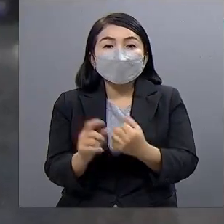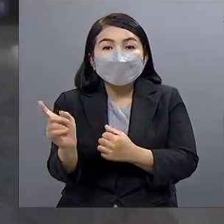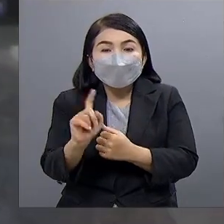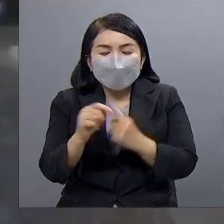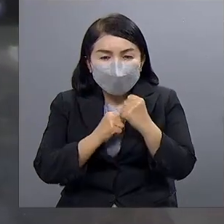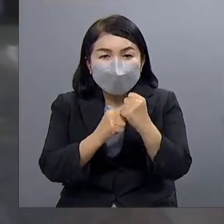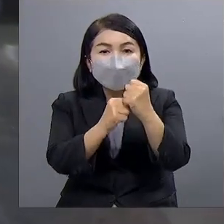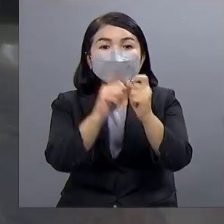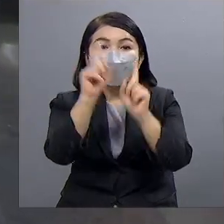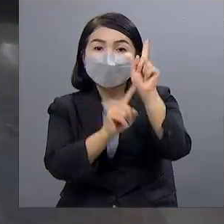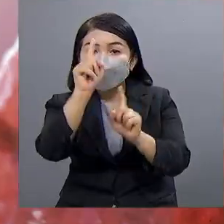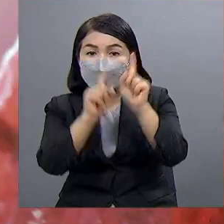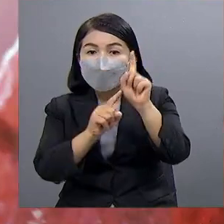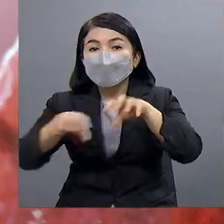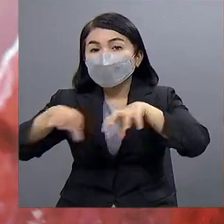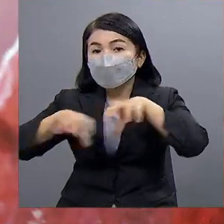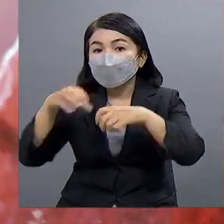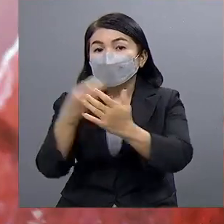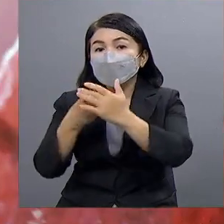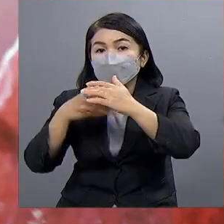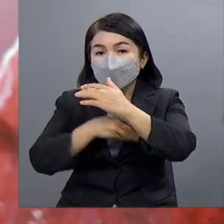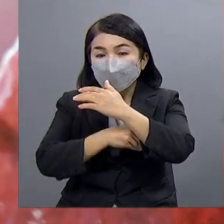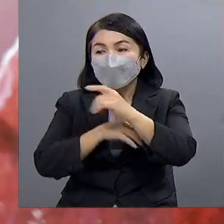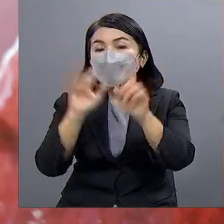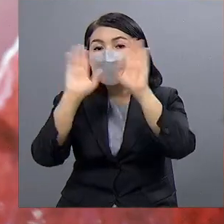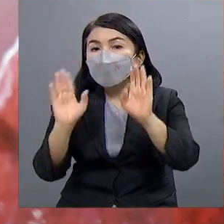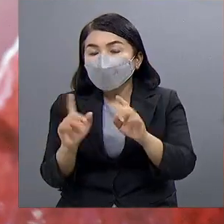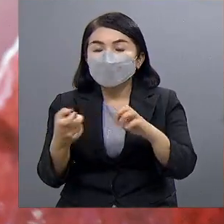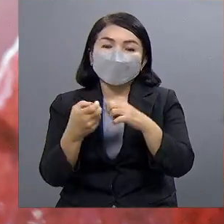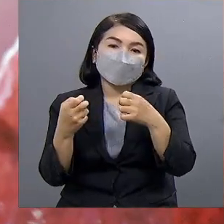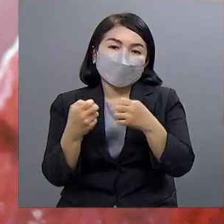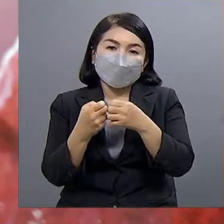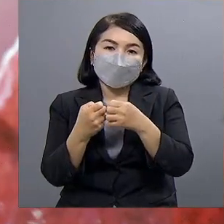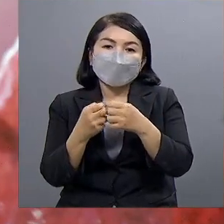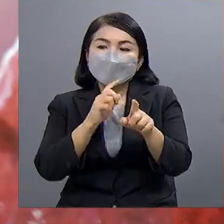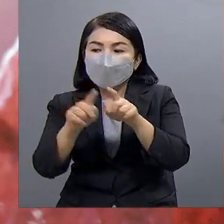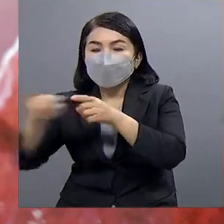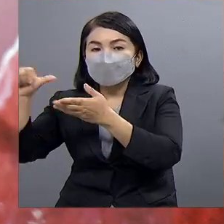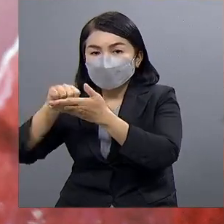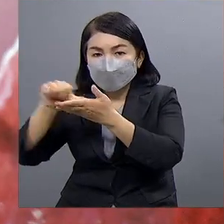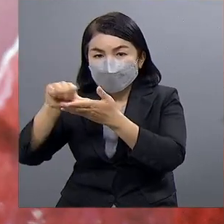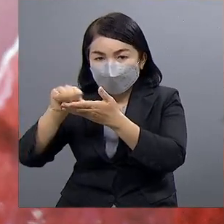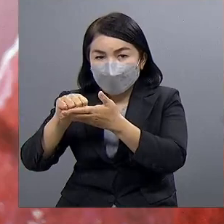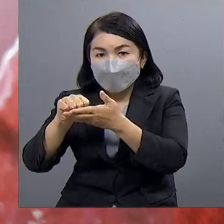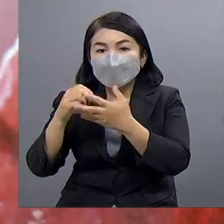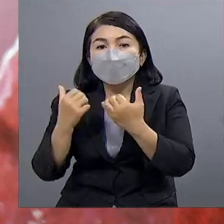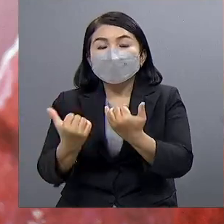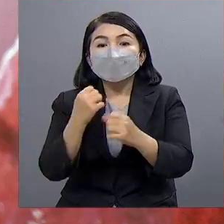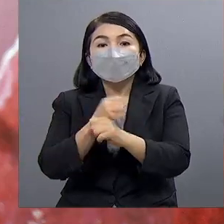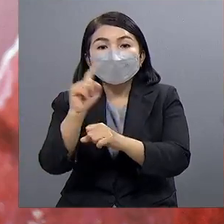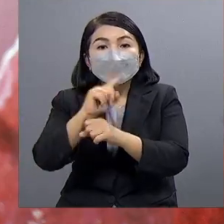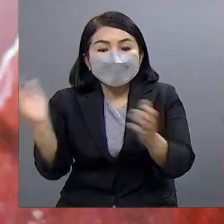การกับการทุจริตเนี่ยกำลังเผชิญกับวิกฤตที่ต้องเร่งแก้ไขค่ะซึ่งนี่ต้องทำไปพร้อมๆกับการสนับสนุนเรื่อง